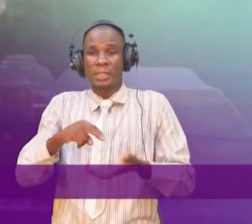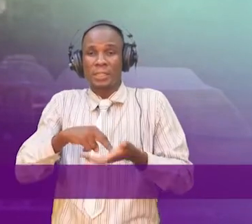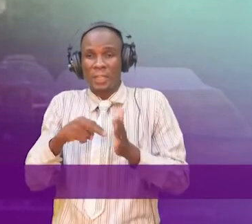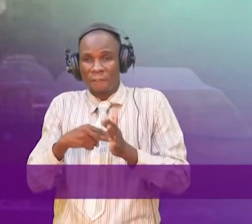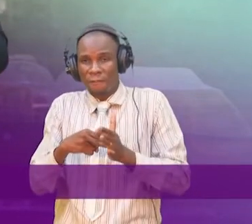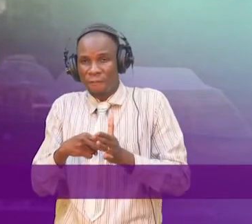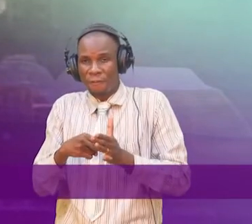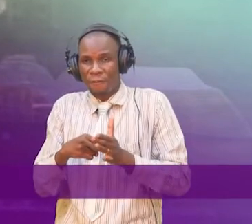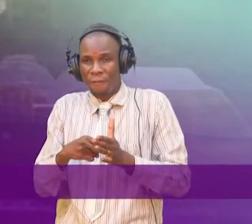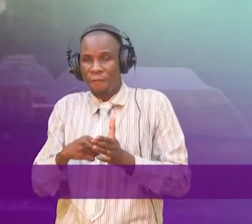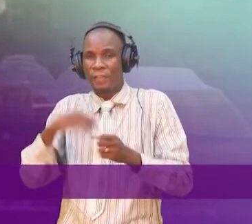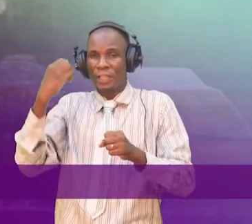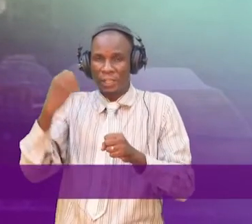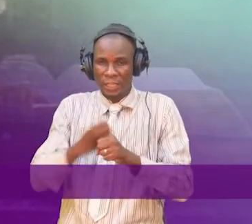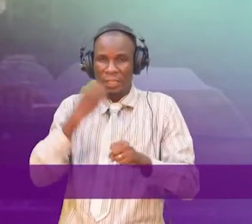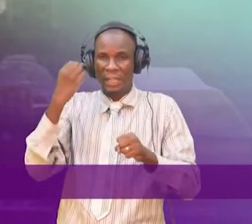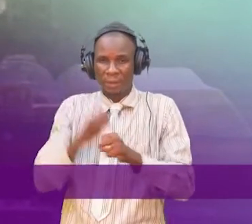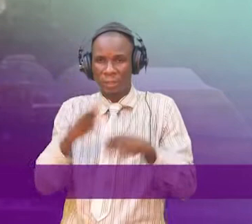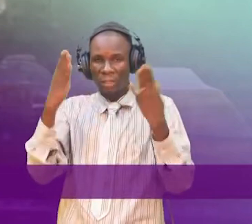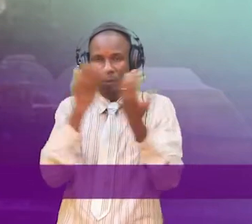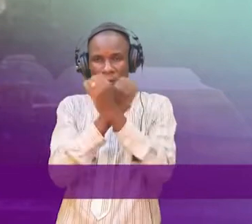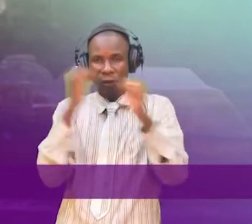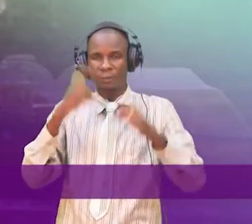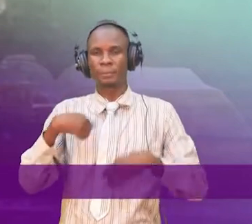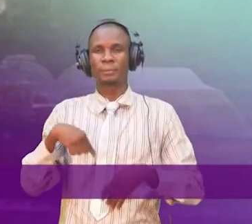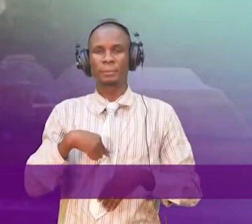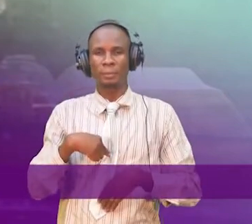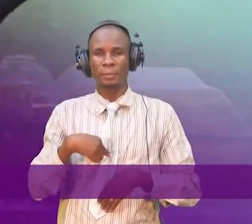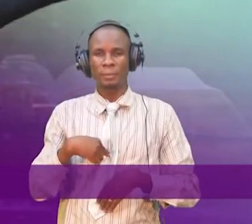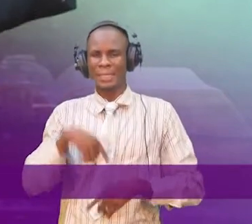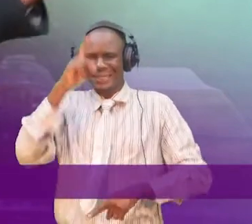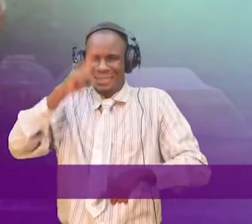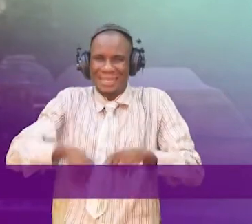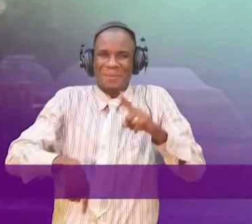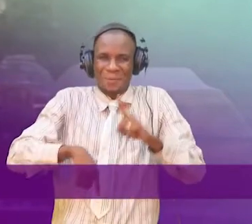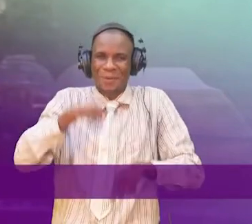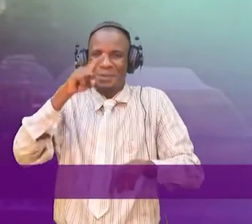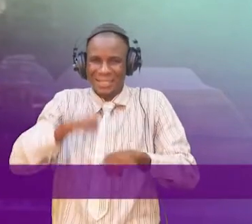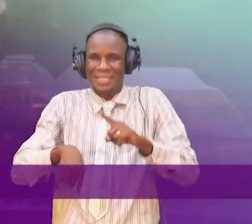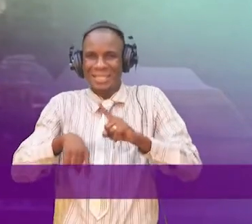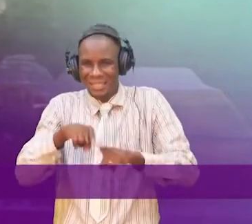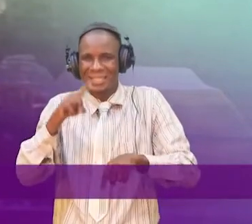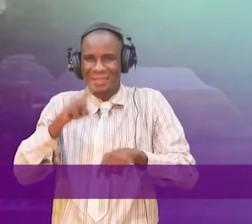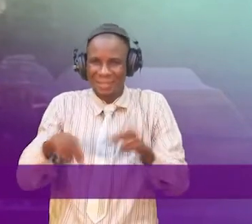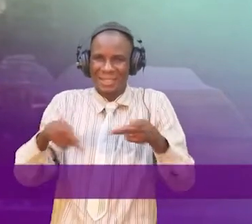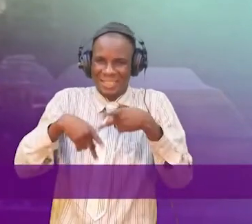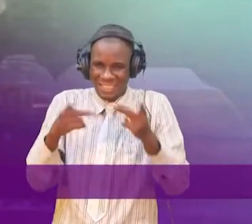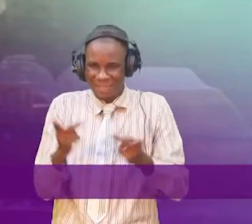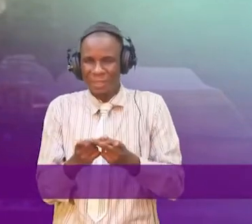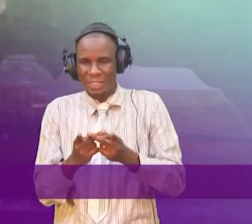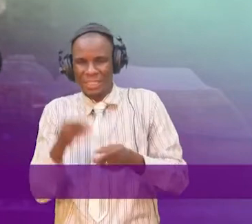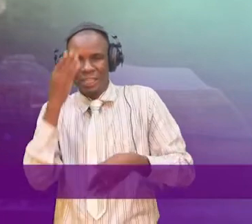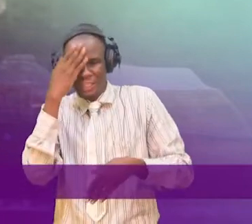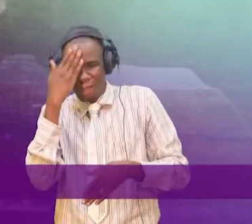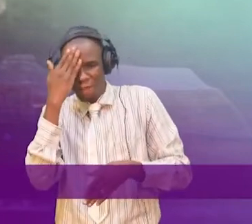ya lisumu bandeko na ngai. Sur chacun d'entre nous est décrit de manière Ezali komona na likolo ya moko na moko na biso ndenge